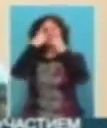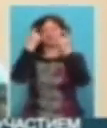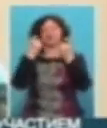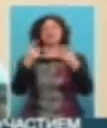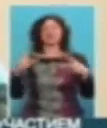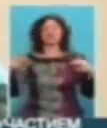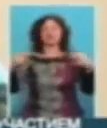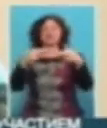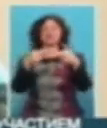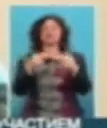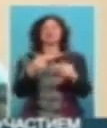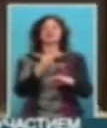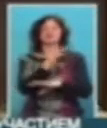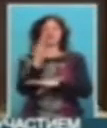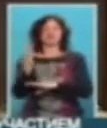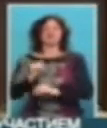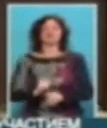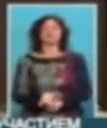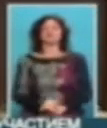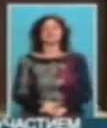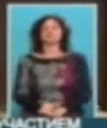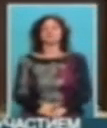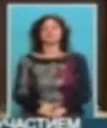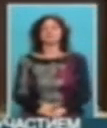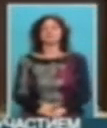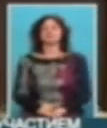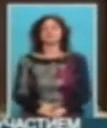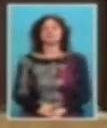об обрезке и коронации деревьев. Анастасия Хвалина, Роман Шалабаев, телеканал «Кустанай».